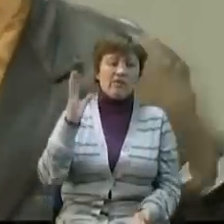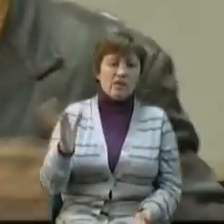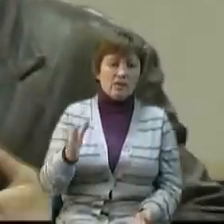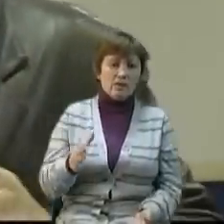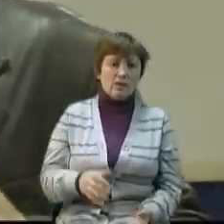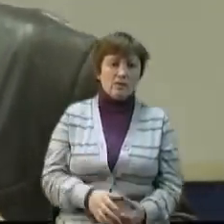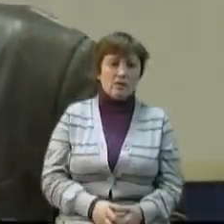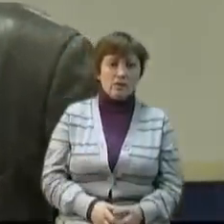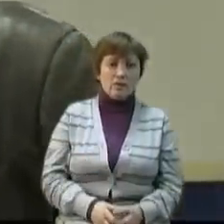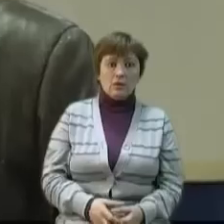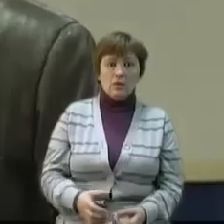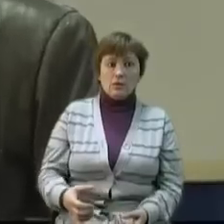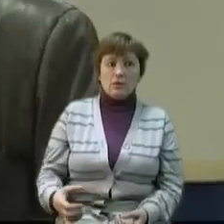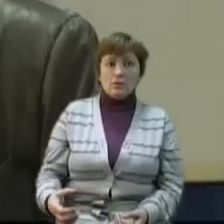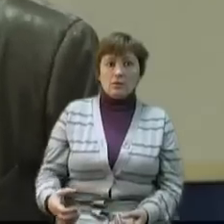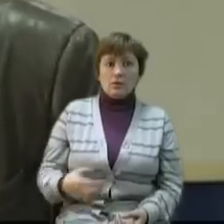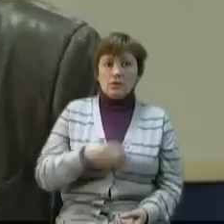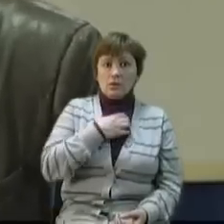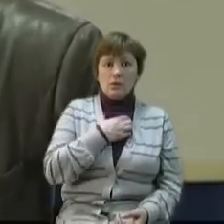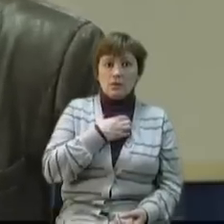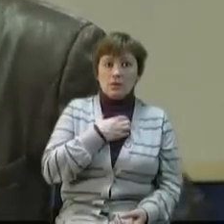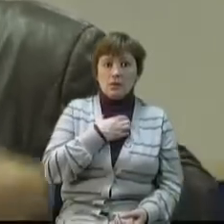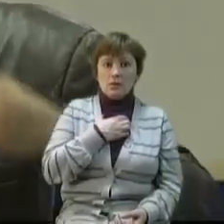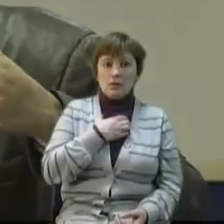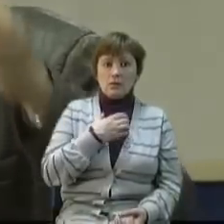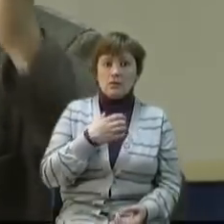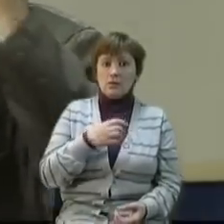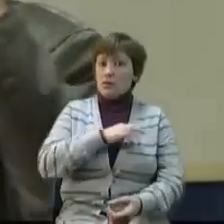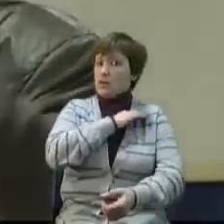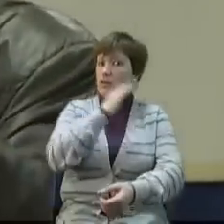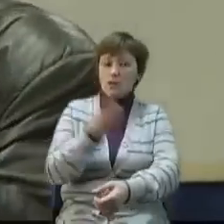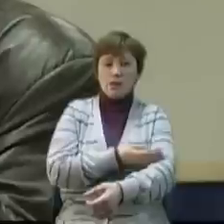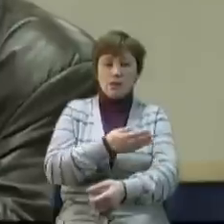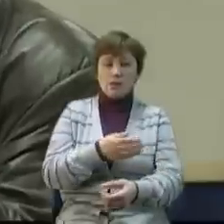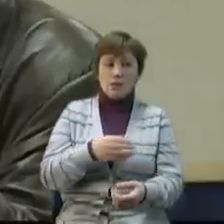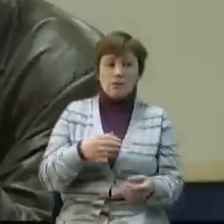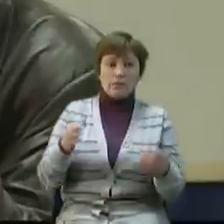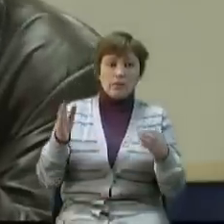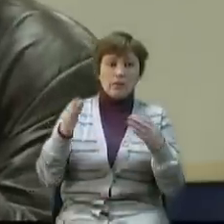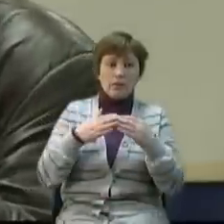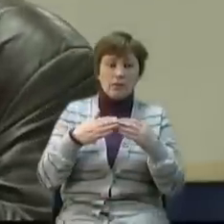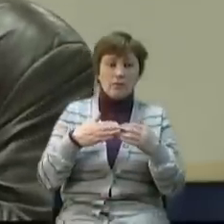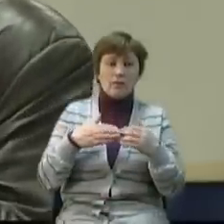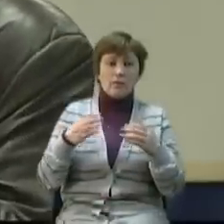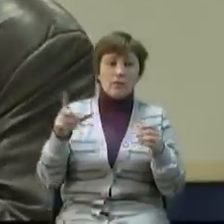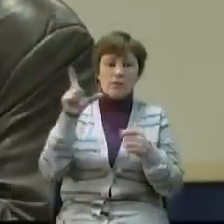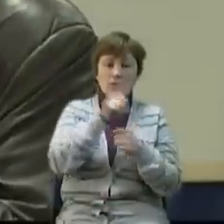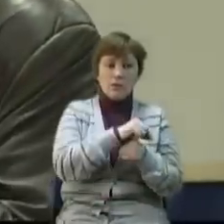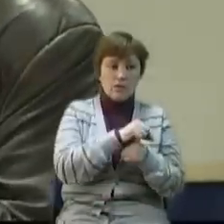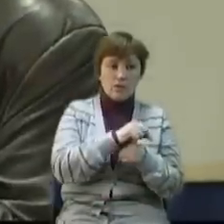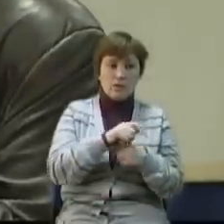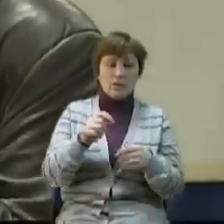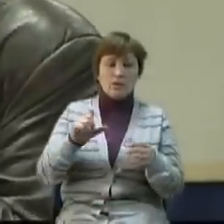я сильно перепугался, я приехал домой. Я закрылся в комнате у родителей тогда.